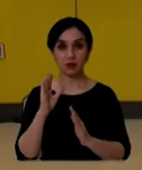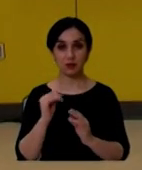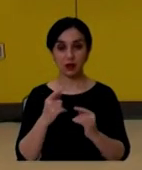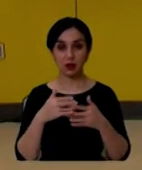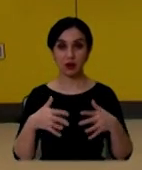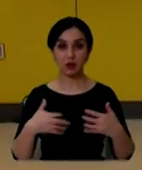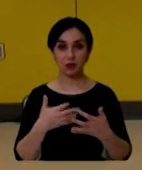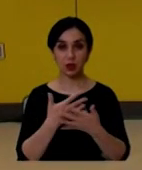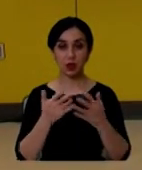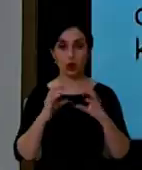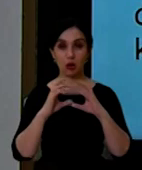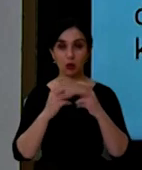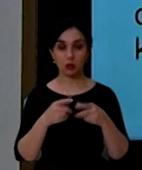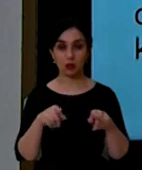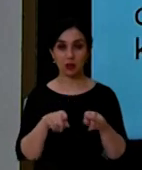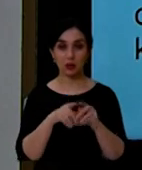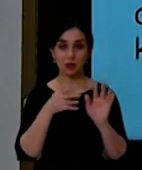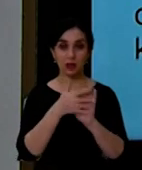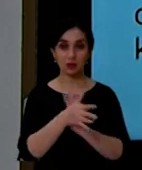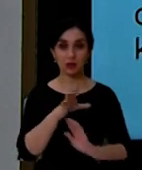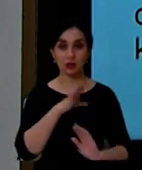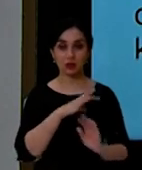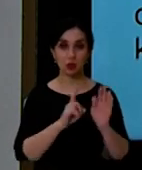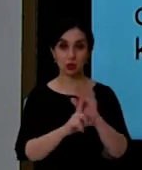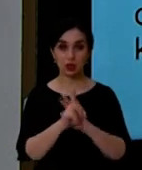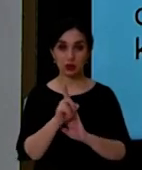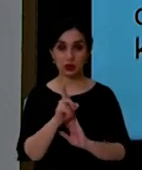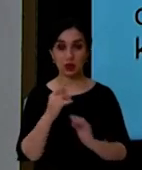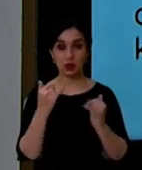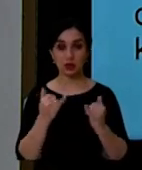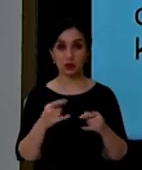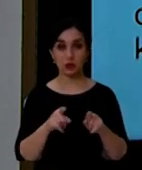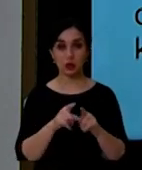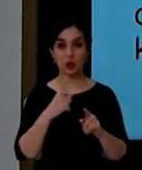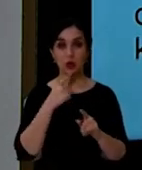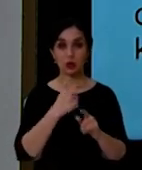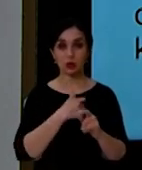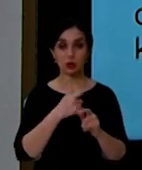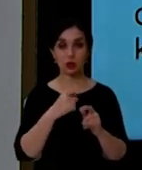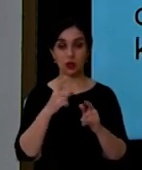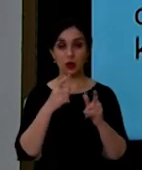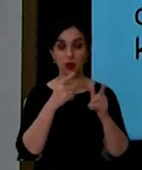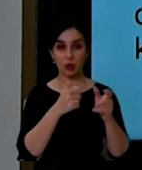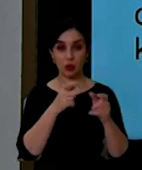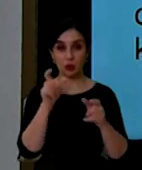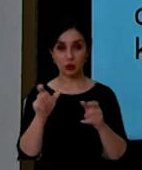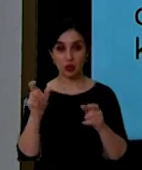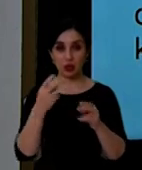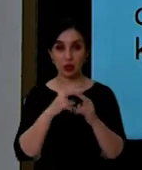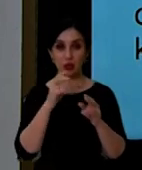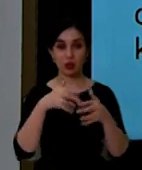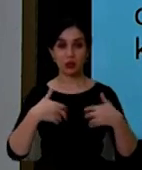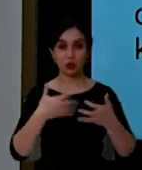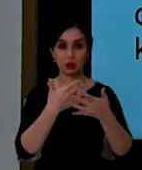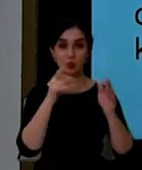khayvanaat olamigə qam təsir etibashladı. Dəslabki əlçələrniq faaliyatı tfayilə, ətkhor